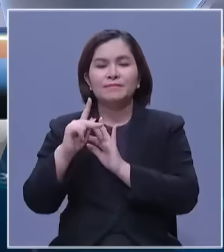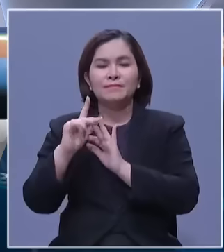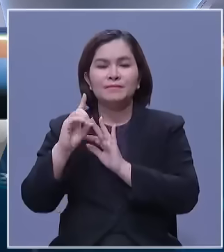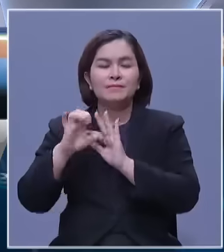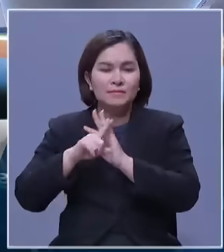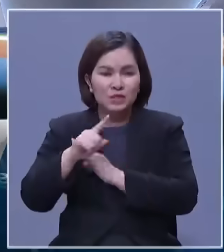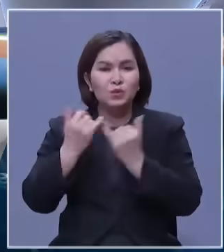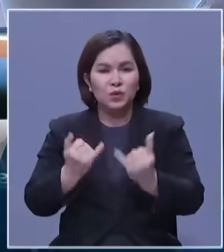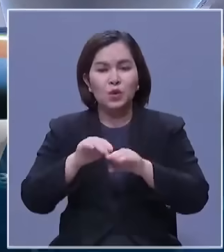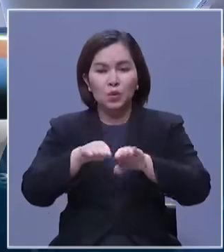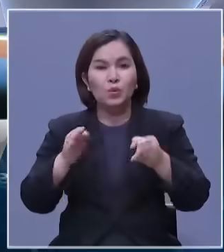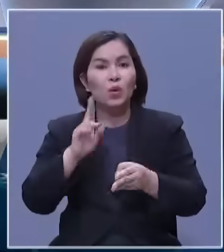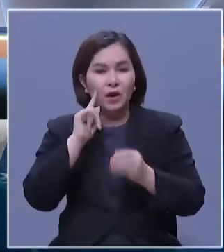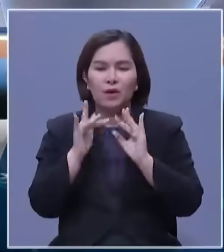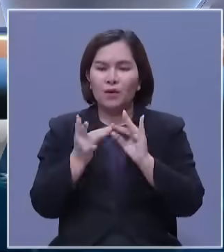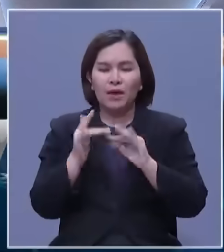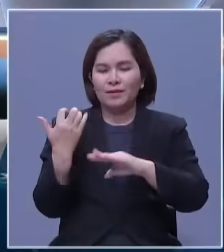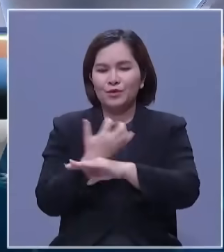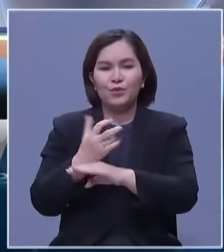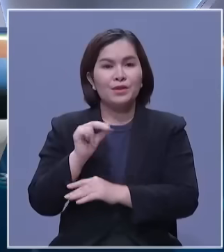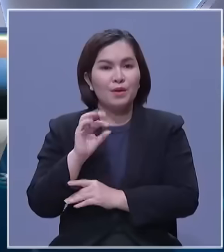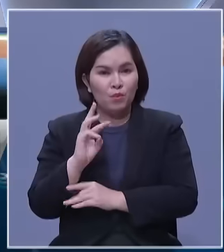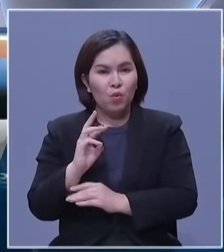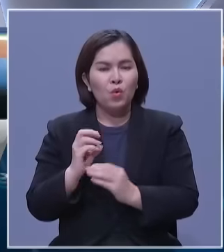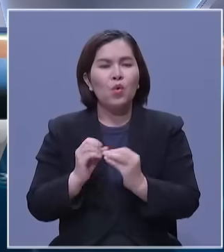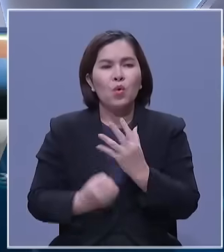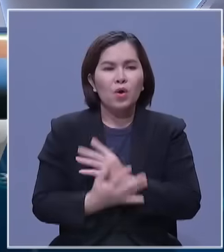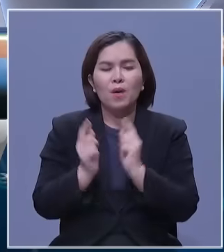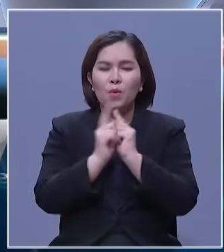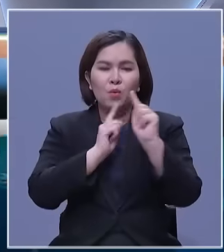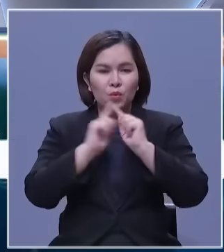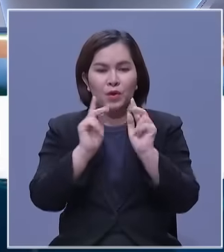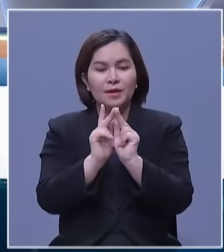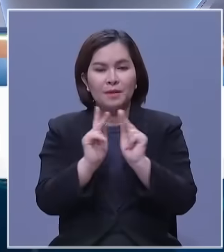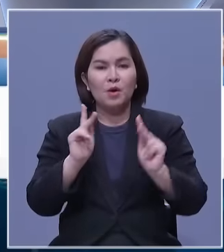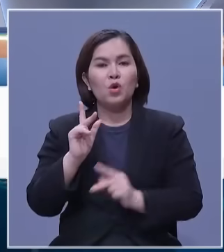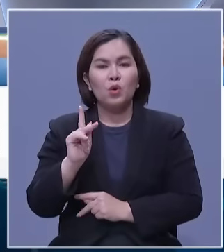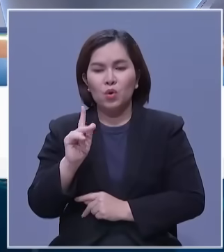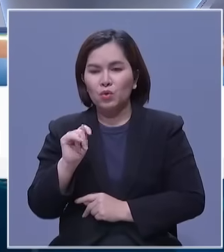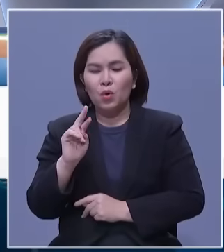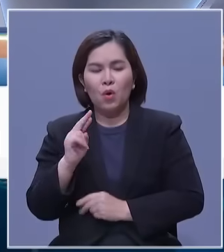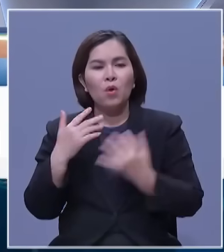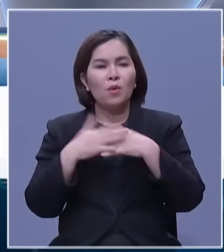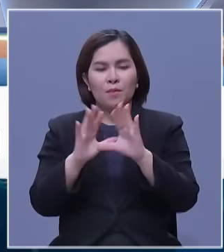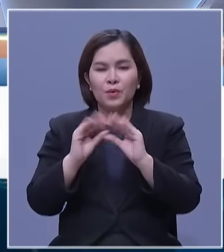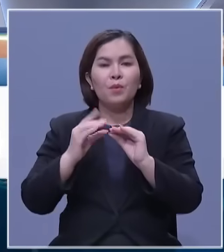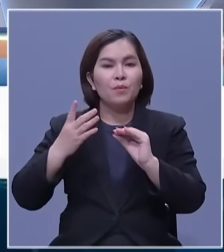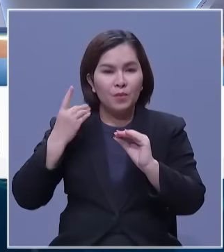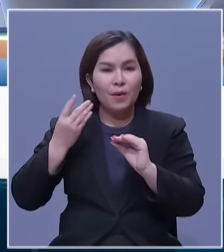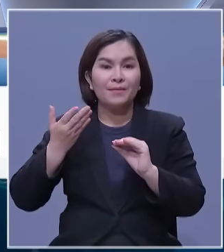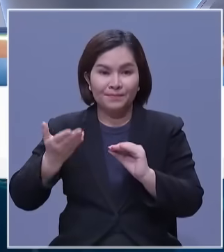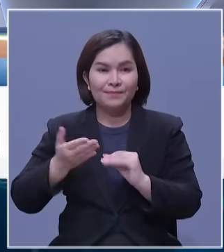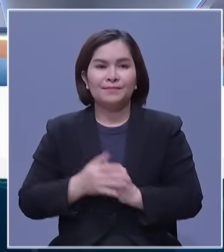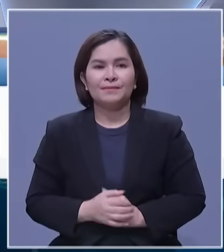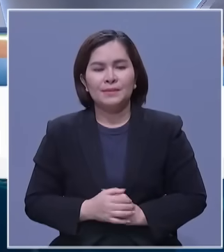ราะข่าวทางออนไลน์ของ PPTV มีโอกาสได้พูดคุยกับหนึ่งในคณะกรรมการกตร.ที่ท่านอยู่ในที่ประชุมเมื่อวานนี้ด้วยก็คือท่านนี้